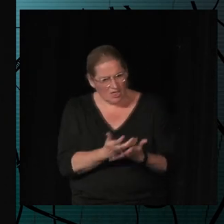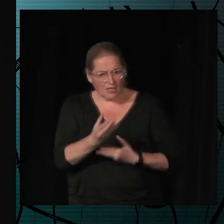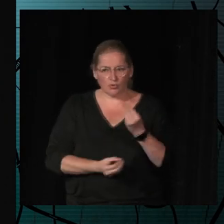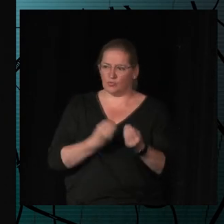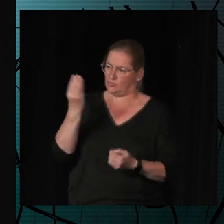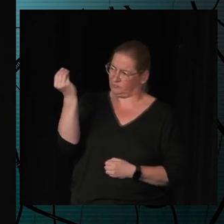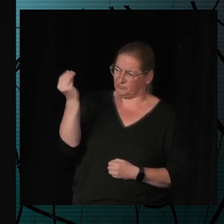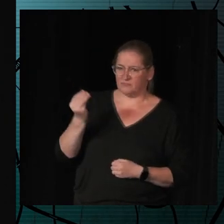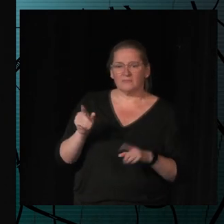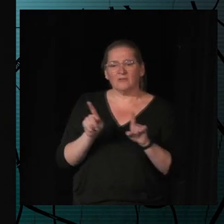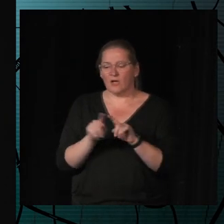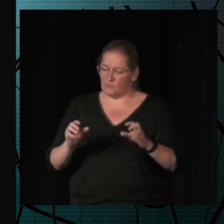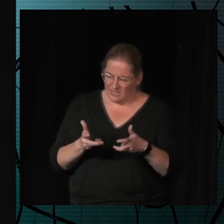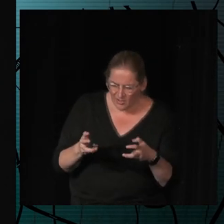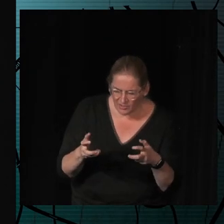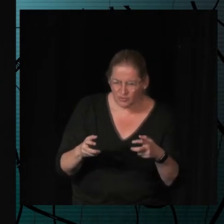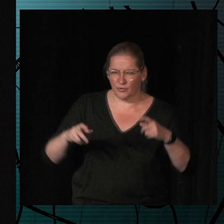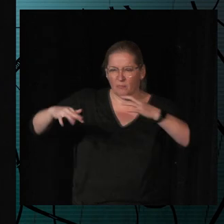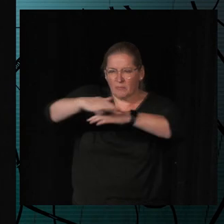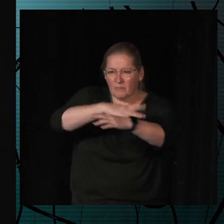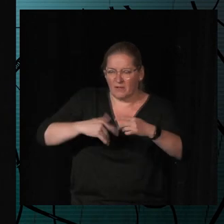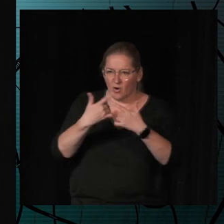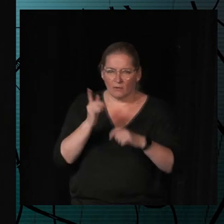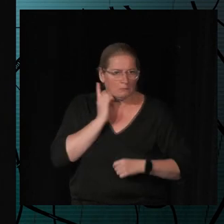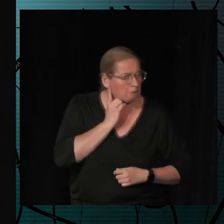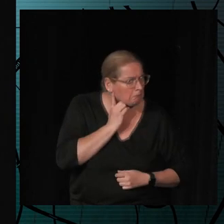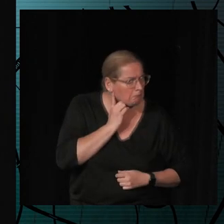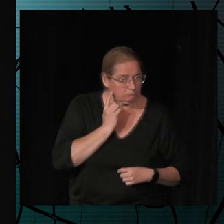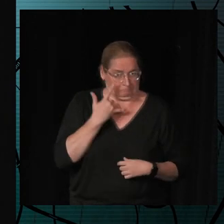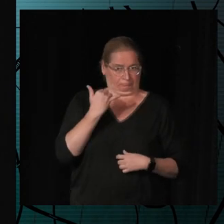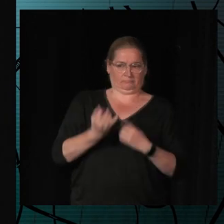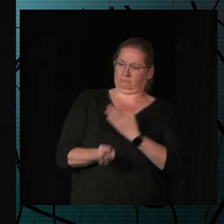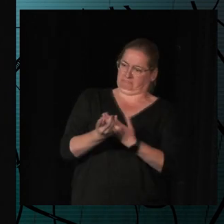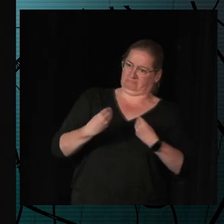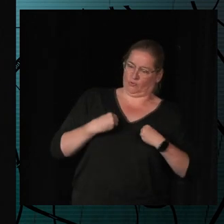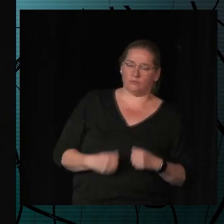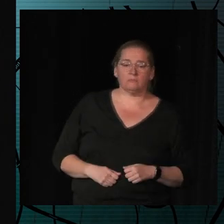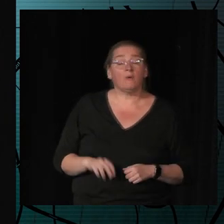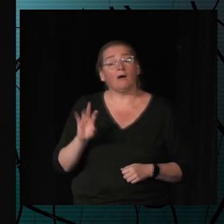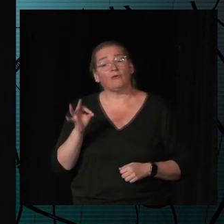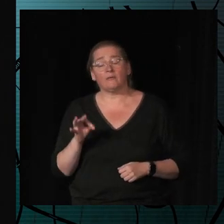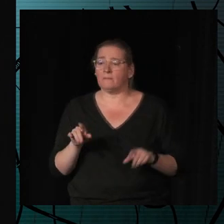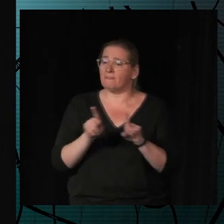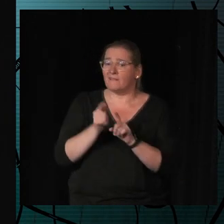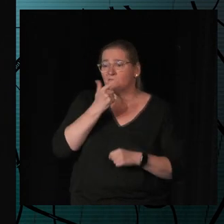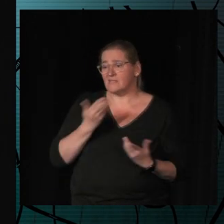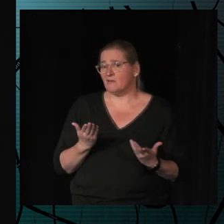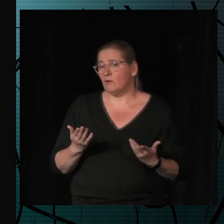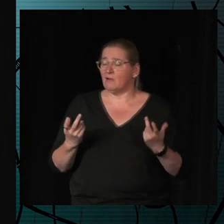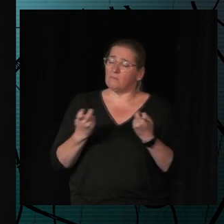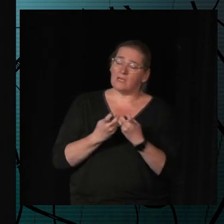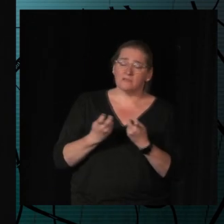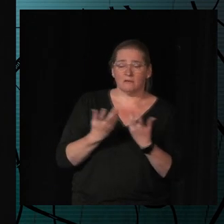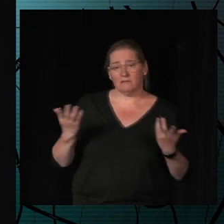d'étraneté propre à la langue cette expérimentation qu'on ne voit pratiquement nulle part en fait je pense qu'il y a aussi il y a une facilité quelque part c'est de de de convoquer des grands